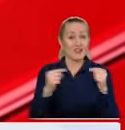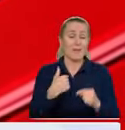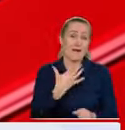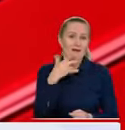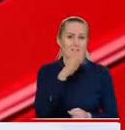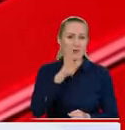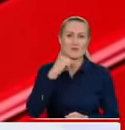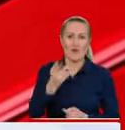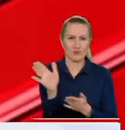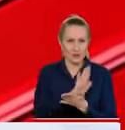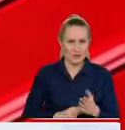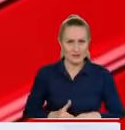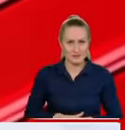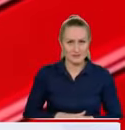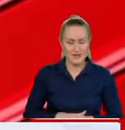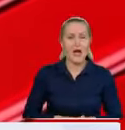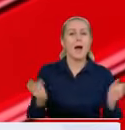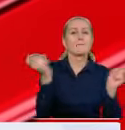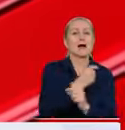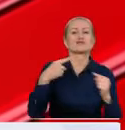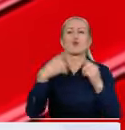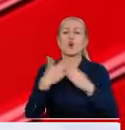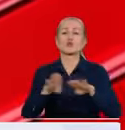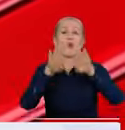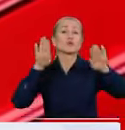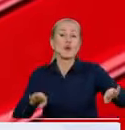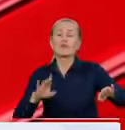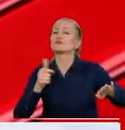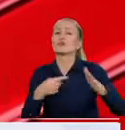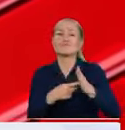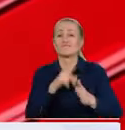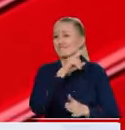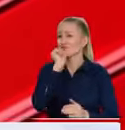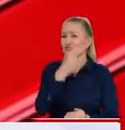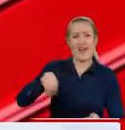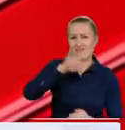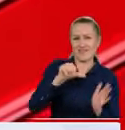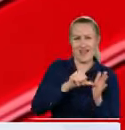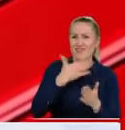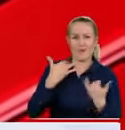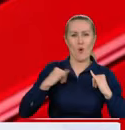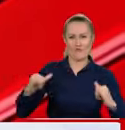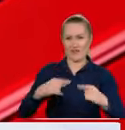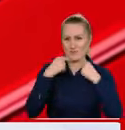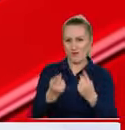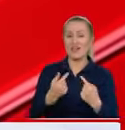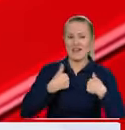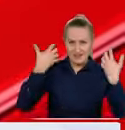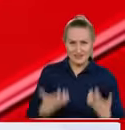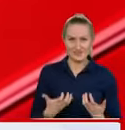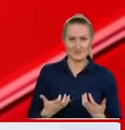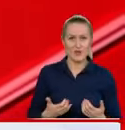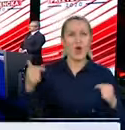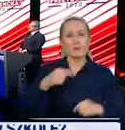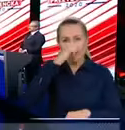przeprosi. Jeśli chodzi o rozdział państwa od kościoła, żaden z kandydatów nie ma odwagi, żeby tego powiedzieć, ale ja mam. Trzeba wyprowadzić